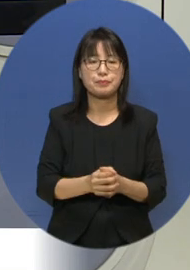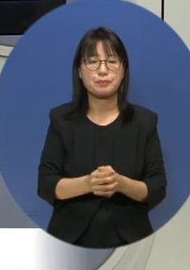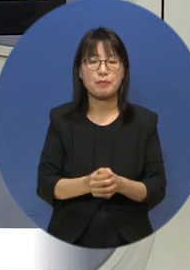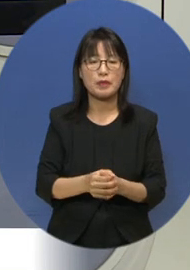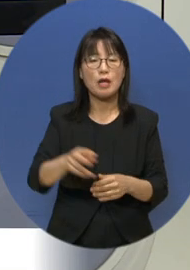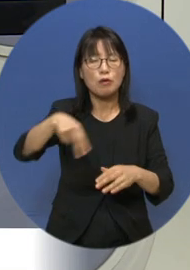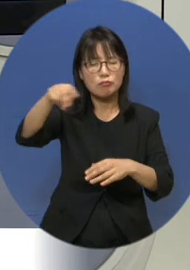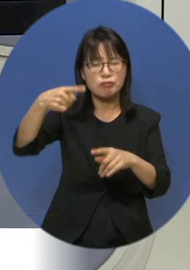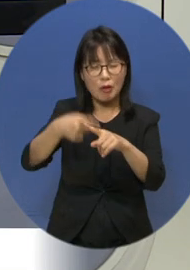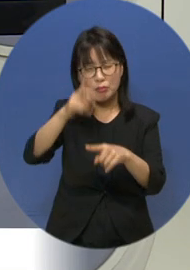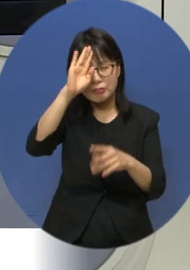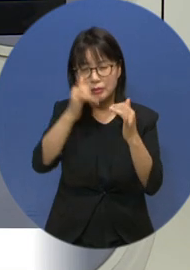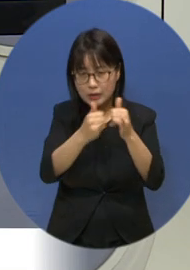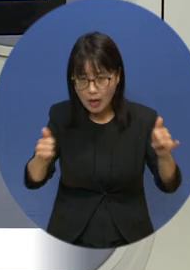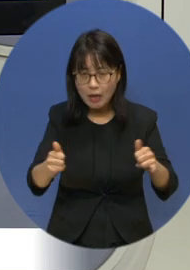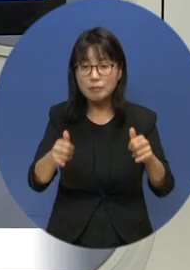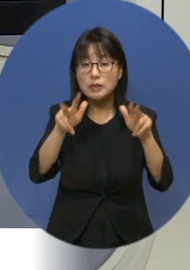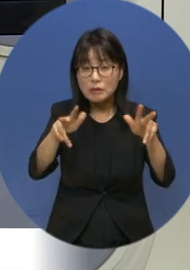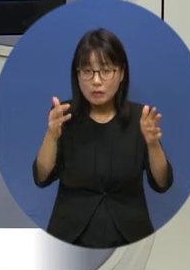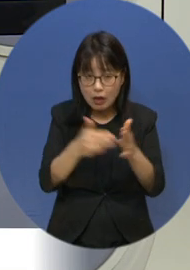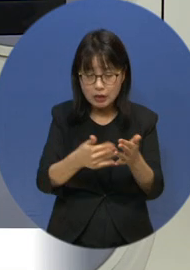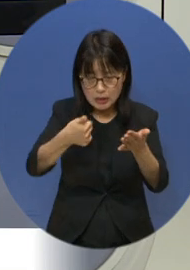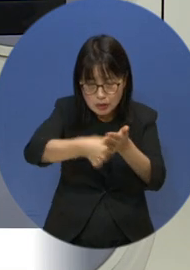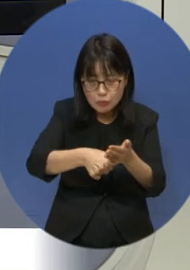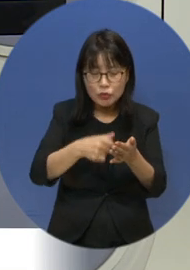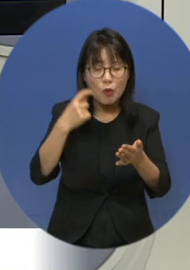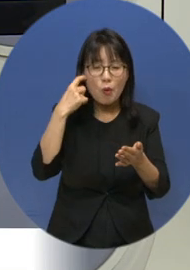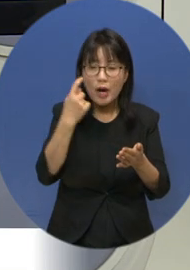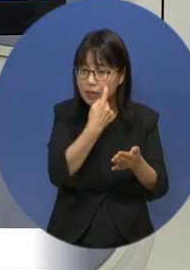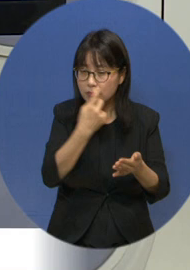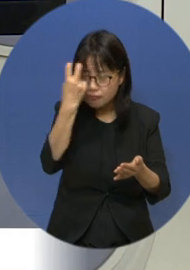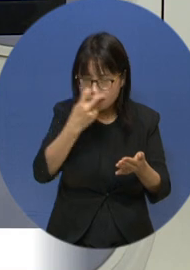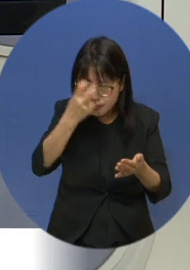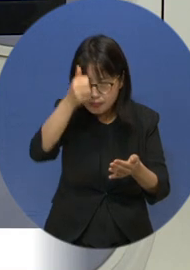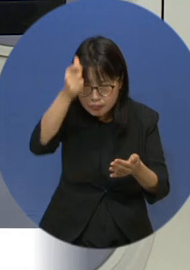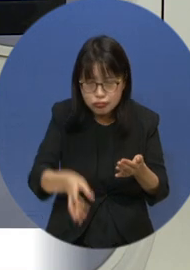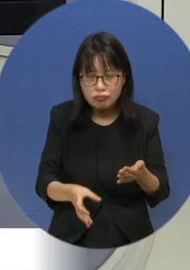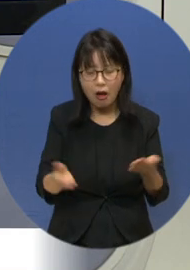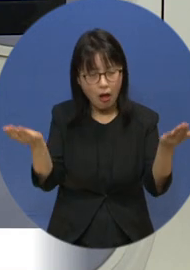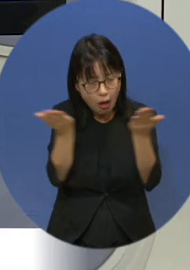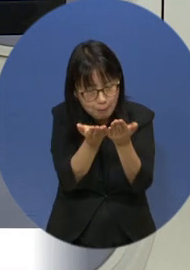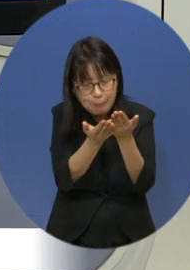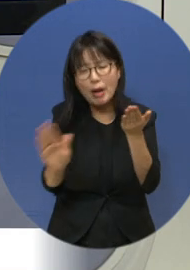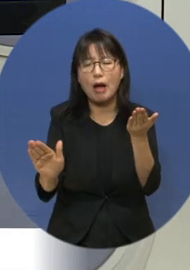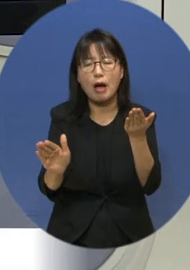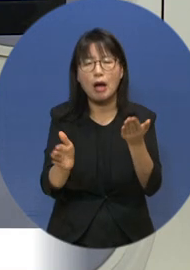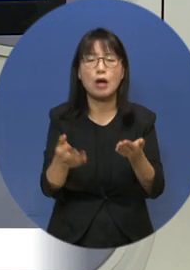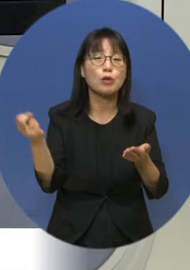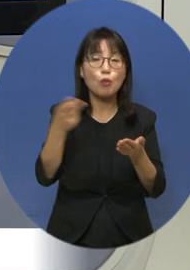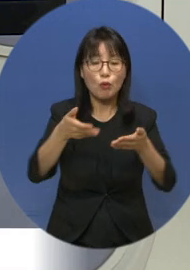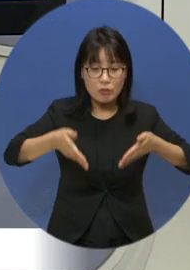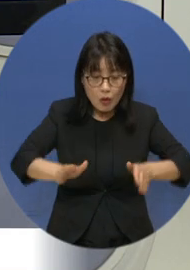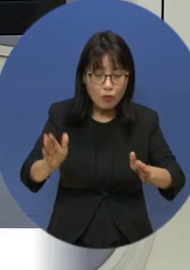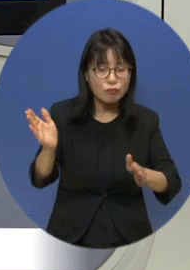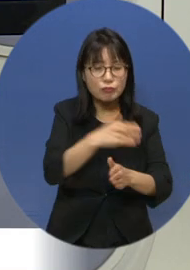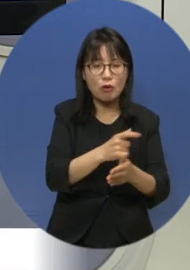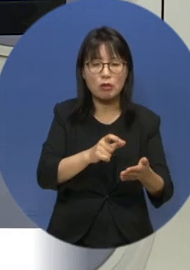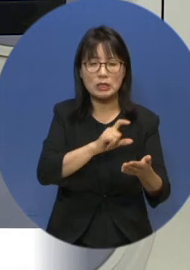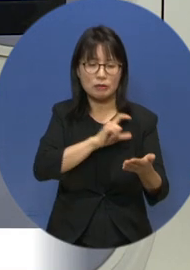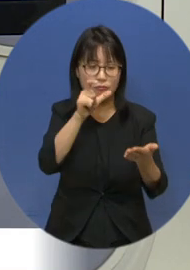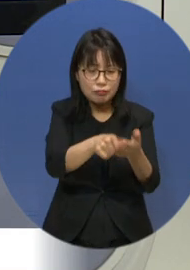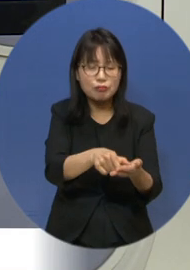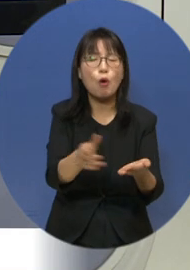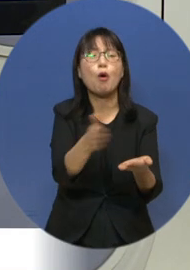수차례에 걸친 지문 조회 결과 일치된 주민등록 정보가 없거나 출생신고 조차 이루어지지 않아